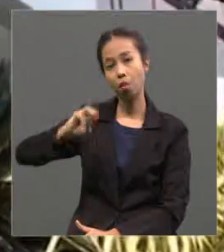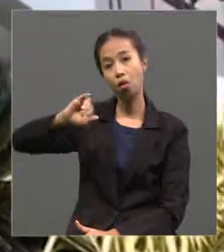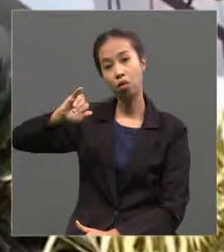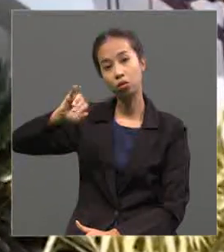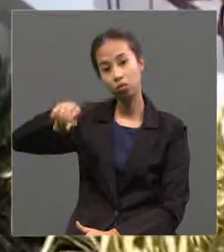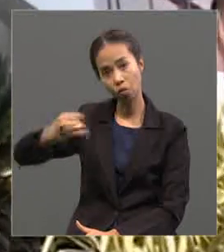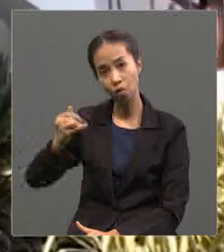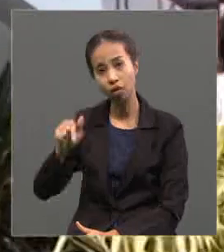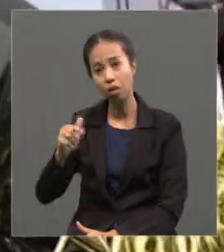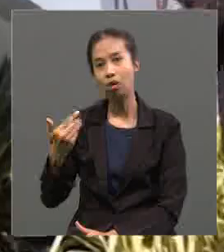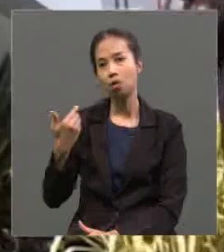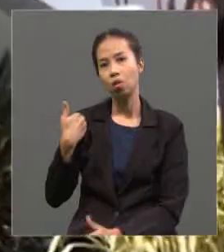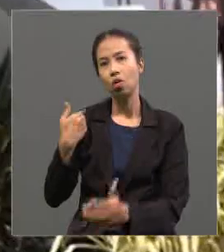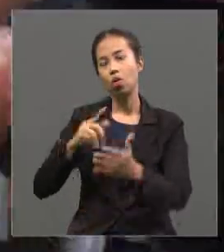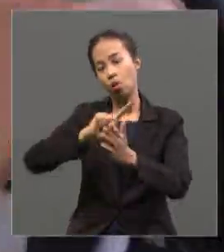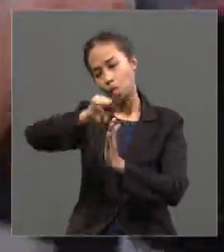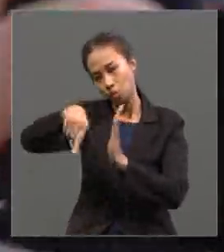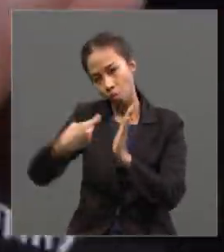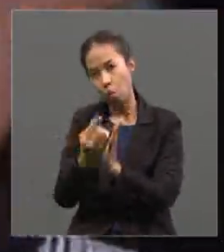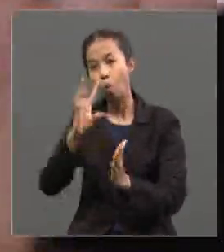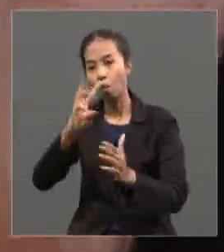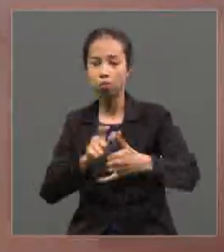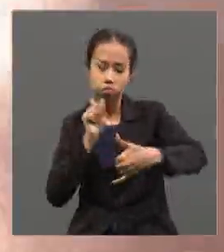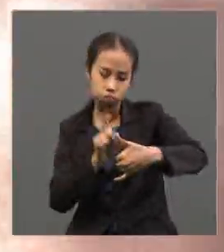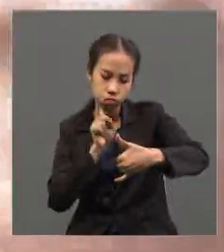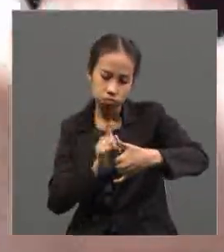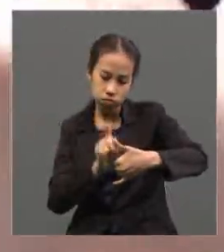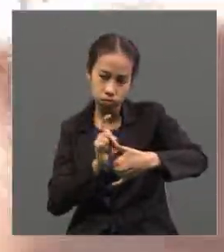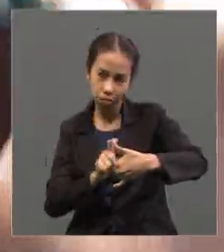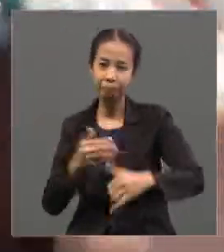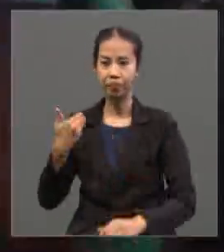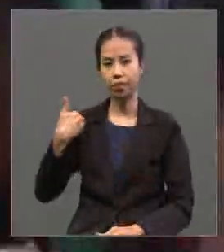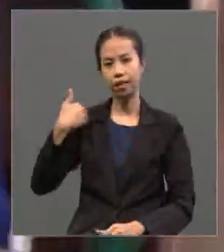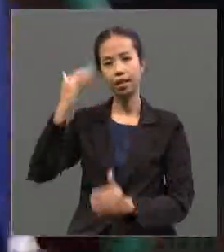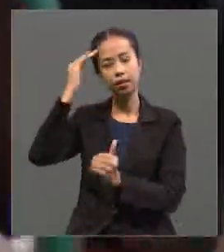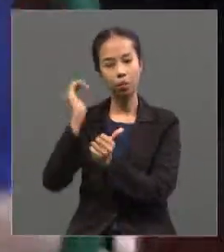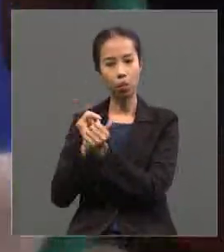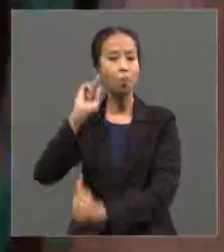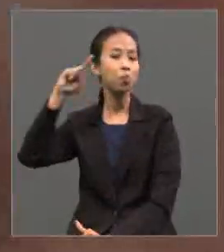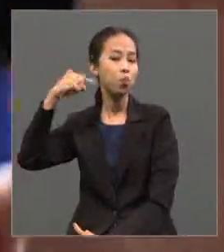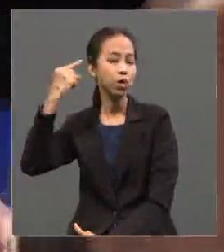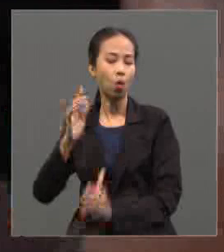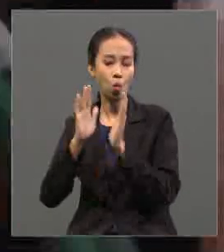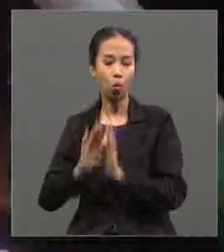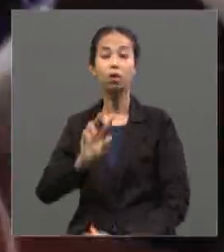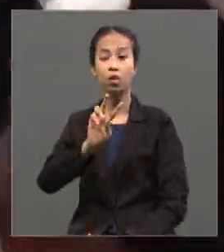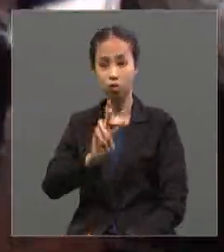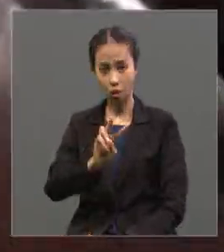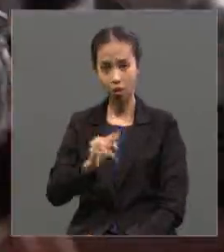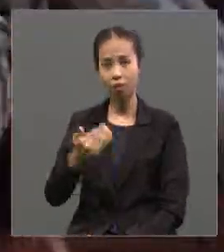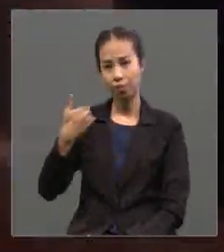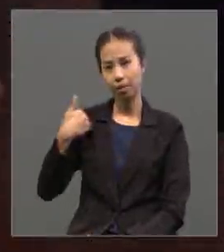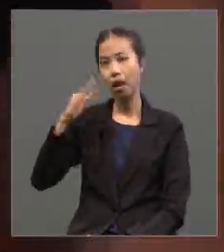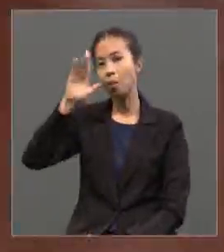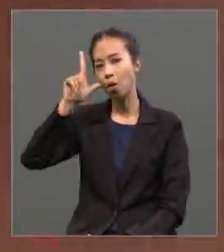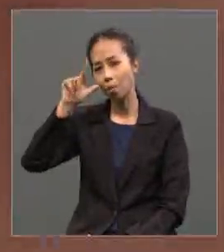ชีพและอัยการนานกว่า6ชั่วโมงครับโดยมีเจ้าหน้าที่ตำรวจหญิง2นายนะคอยอำนวยความสะดวกนะครับและมีพ่อ